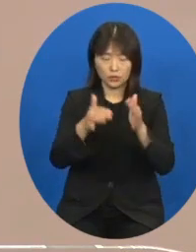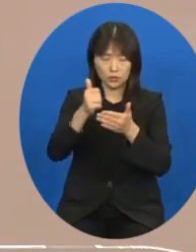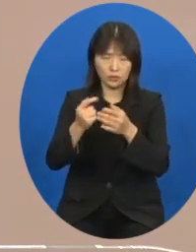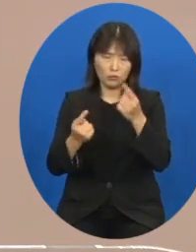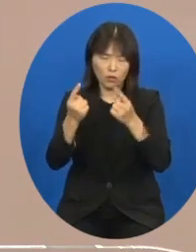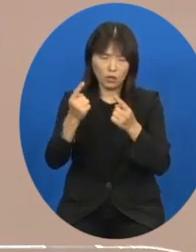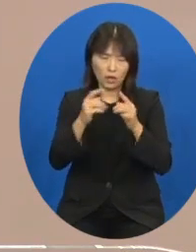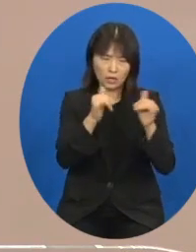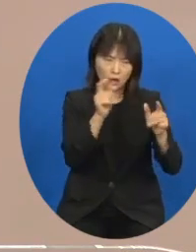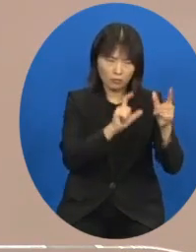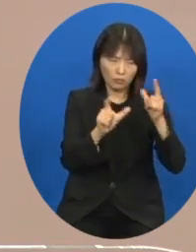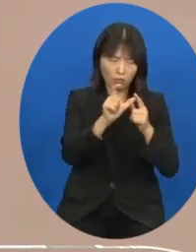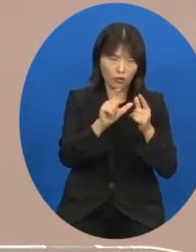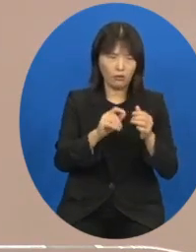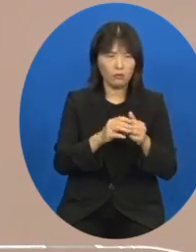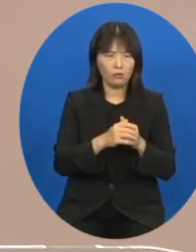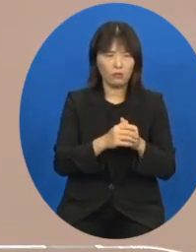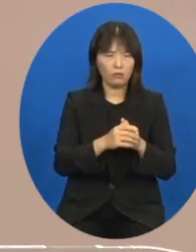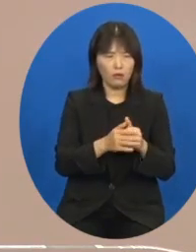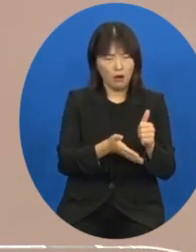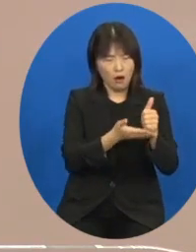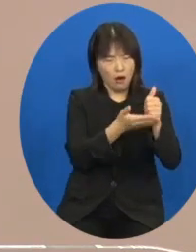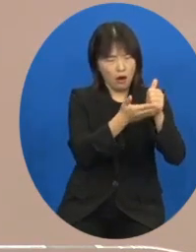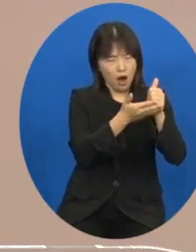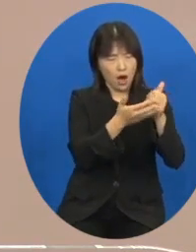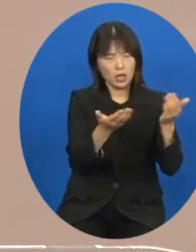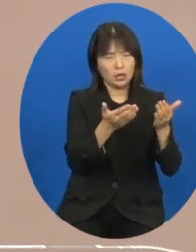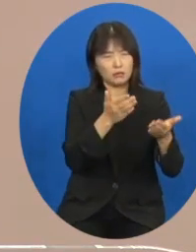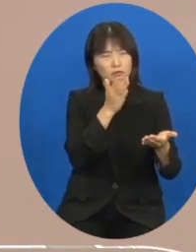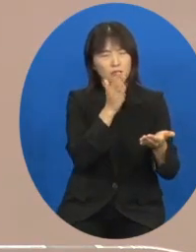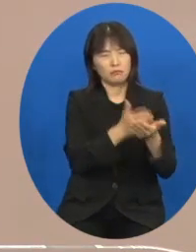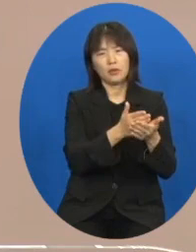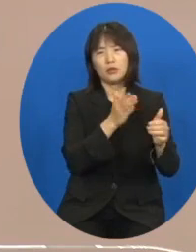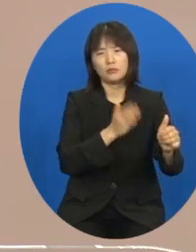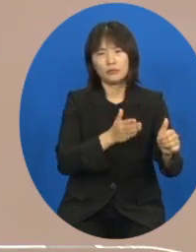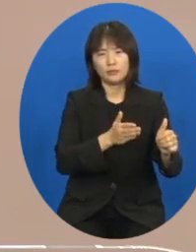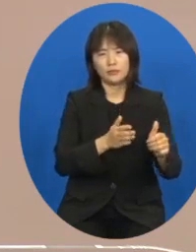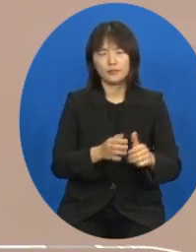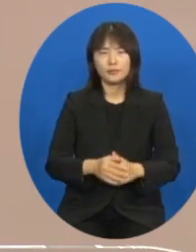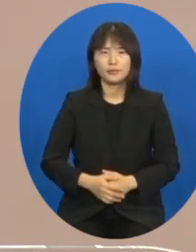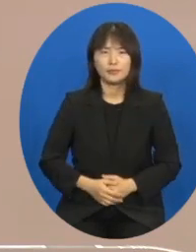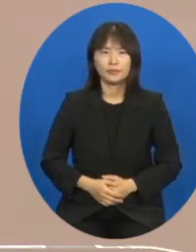예수님보다도 사람을 더 내세우는 일은 하지 않아야 됩니다.